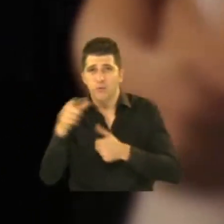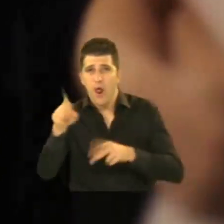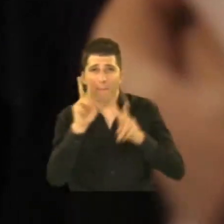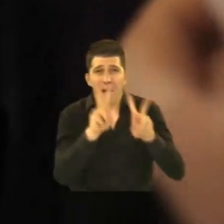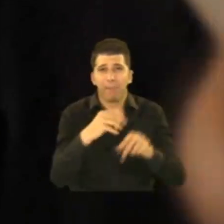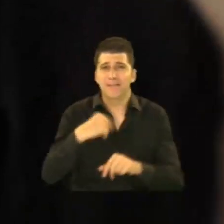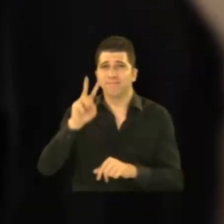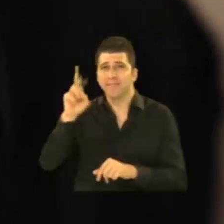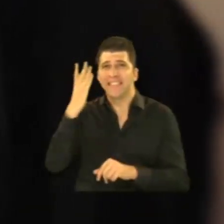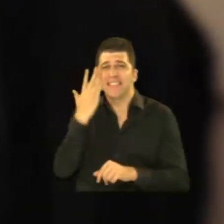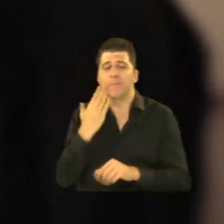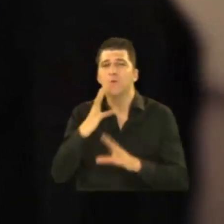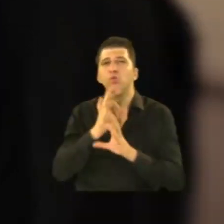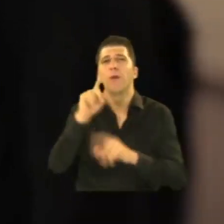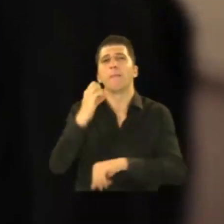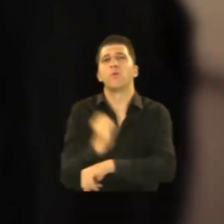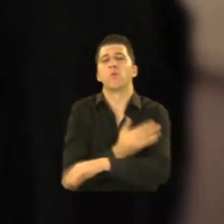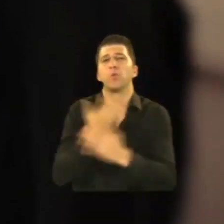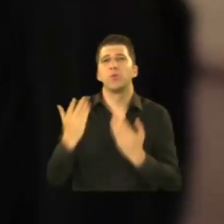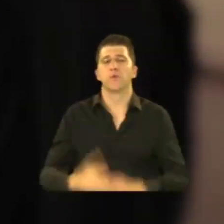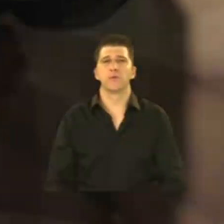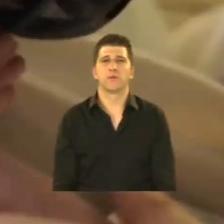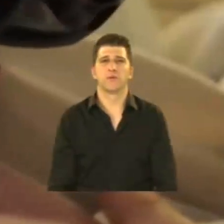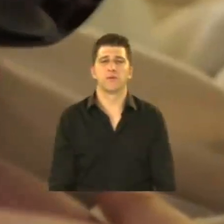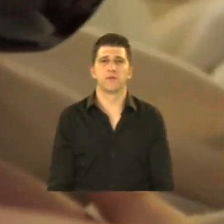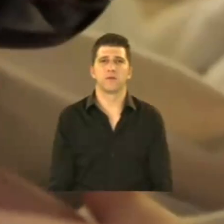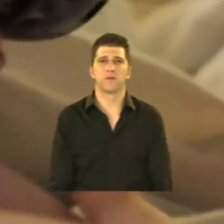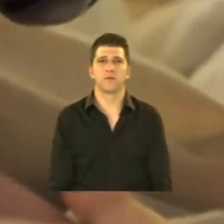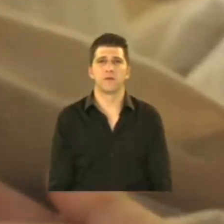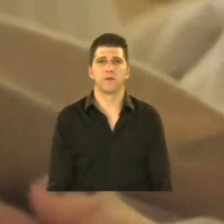Ve eşimin oğluma bakmasını izlemek de öyle güzel bir duygu ki.